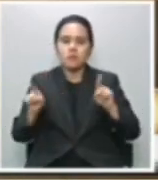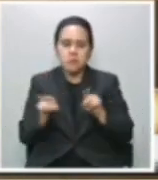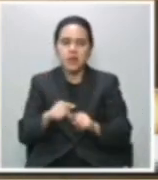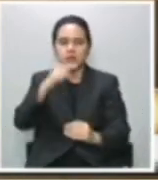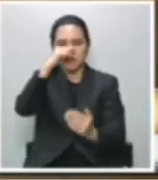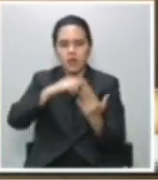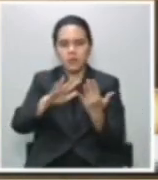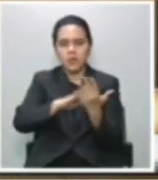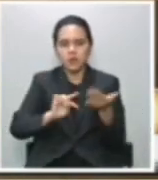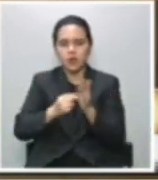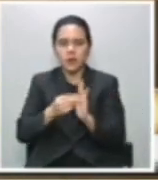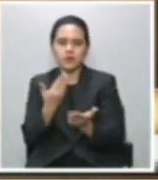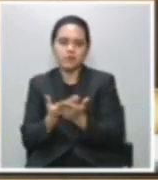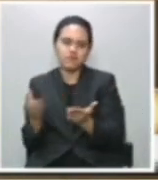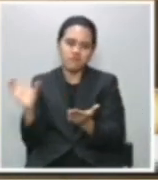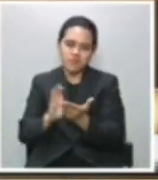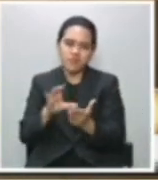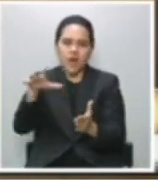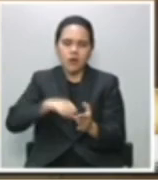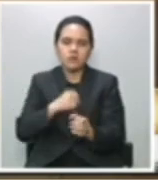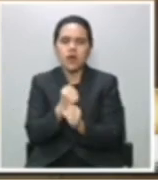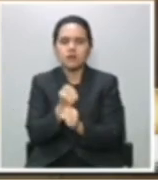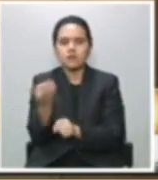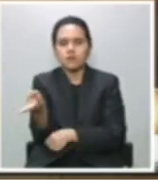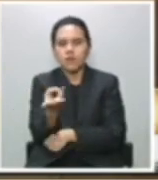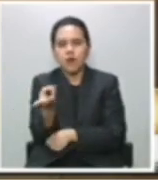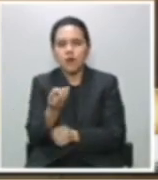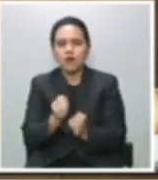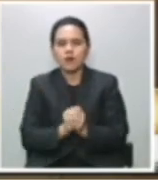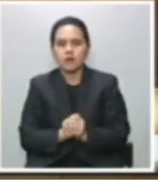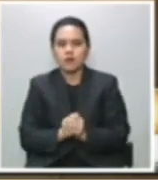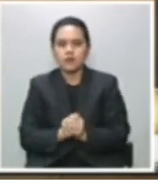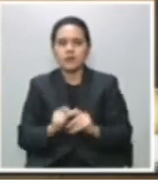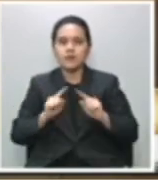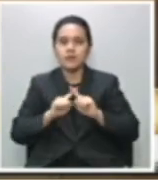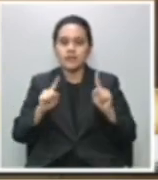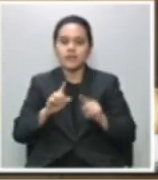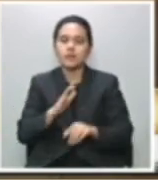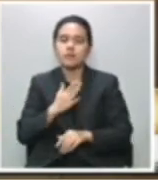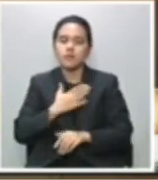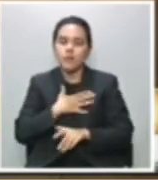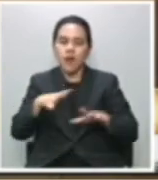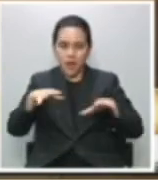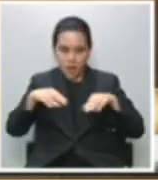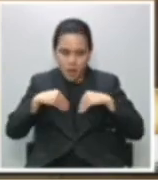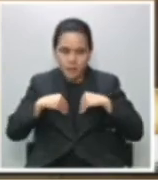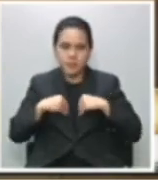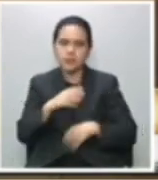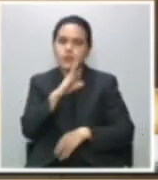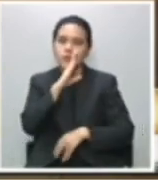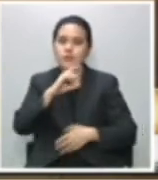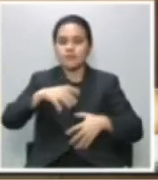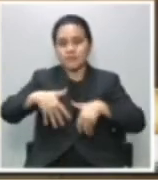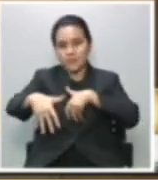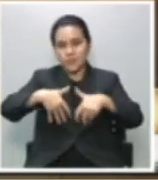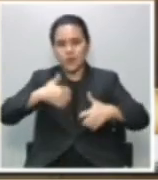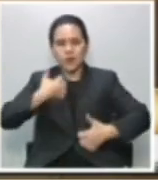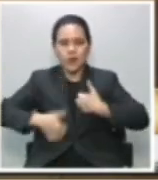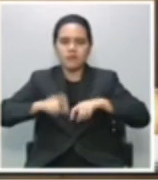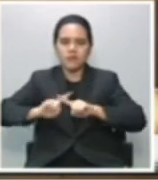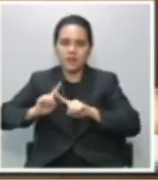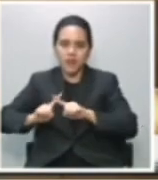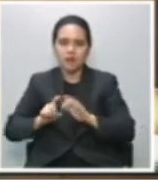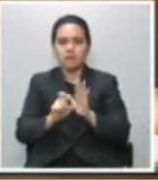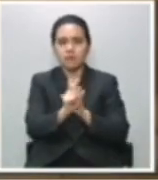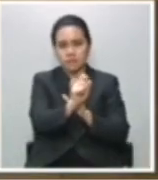หมือนงบลงทุนที่ไปทำเนี่ยมันก็จะน้อยนะครับอย่างไรก็ตามผมก็รับว่าจะไปแก้ไขปัญหาความร้อนของชาวศรีสะเกษให้ผ